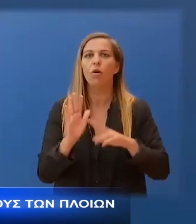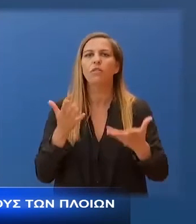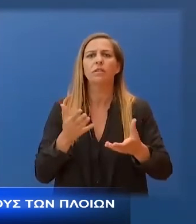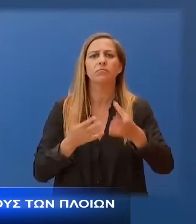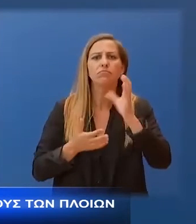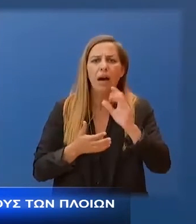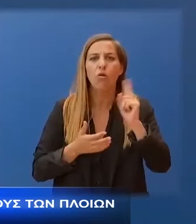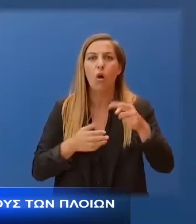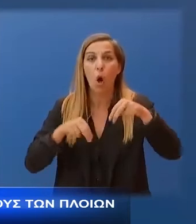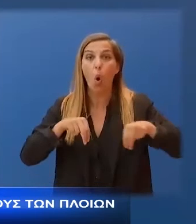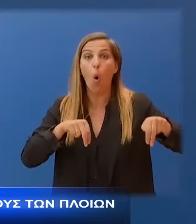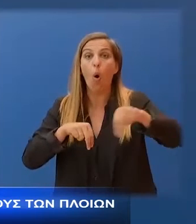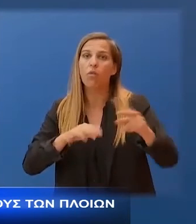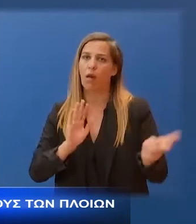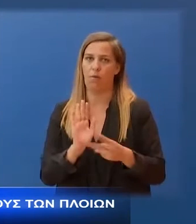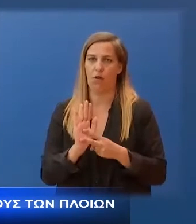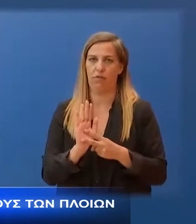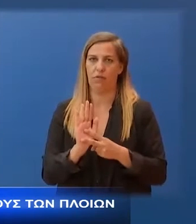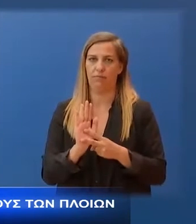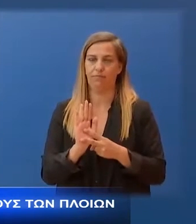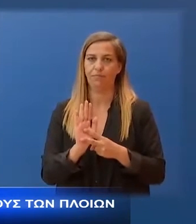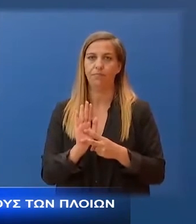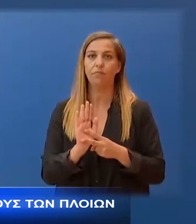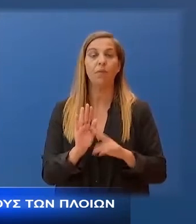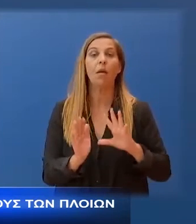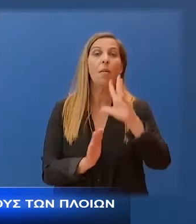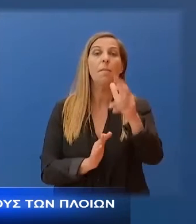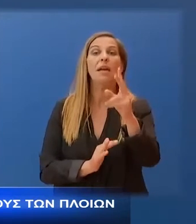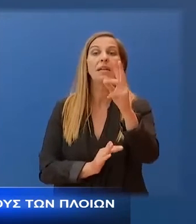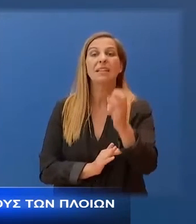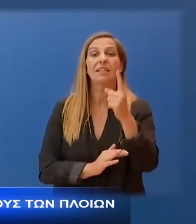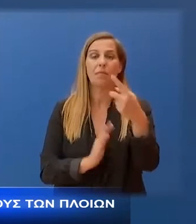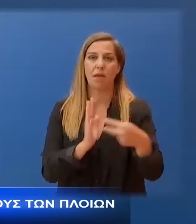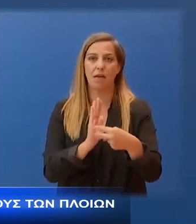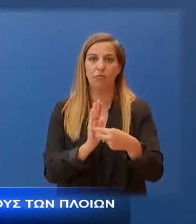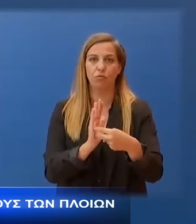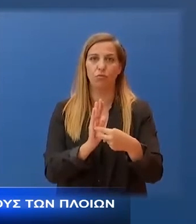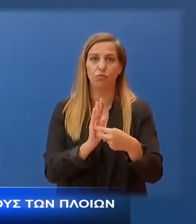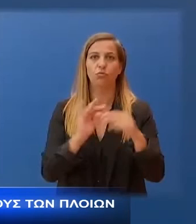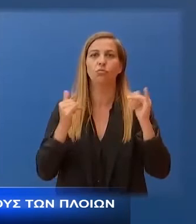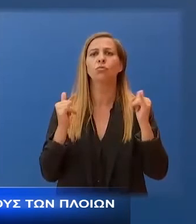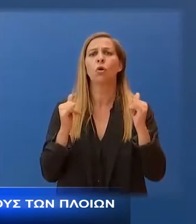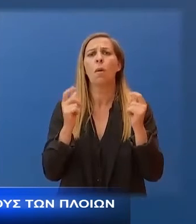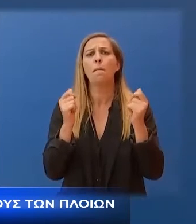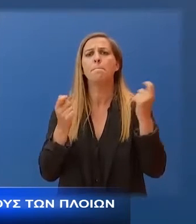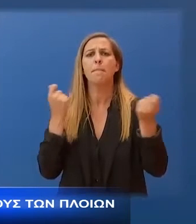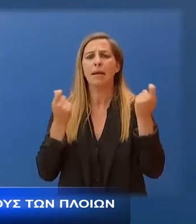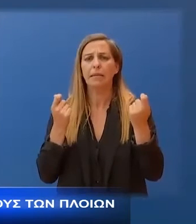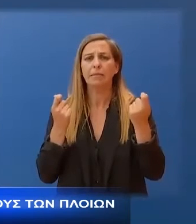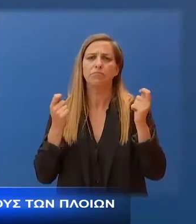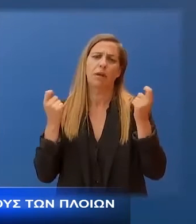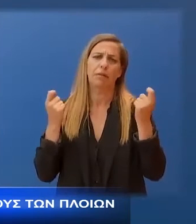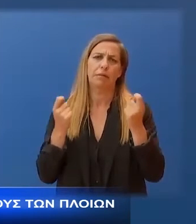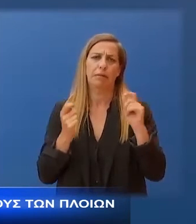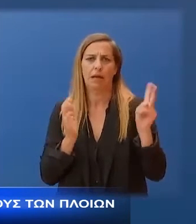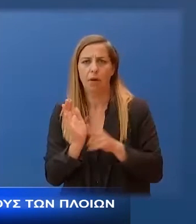κέντρα. Την παράταση της απαγόρευσης έως τις 31 Αυγούστου των πανηγυριών και άλλων δημόσιων ανοιχτών εκδηλώσεων,